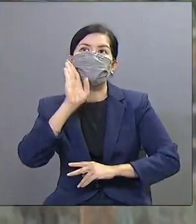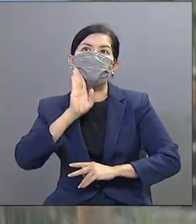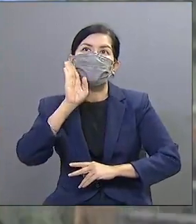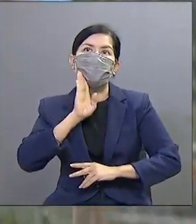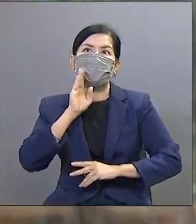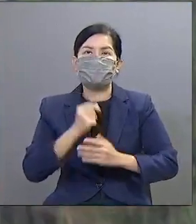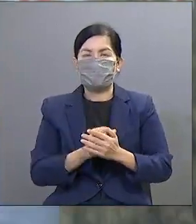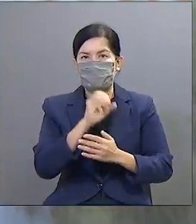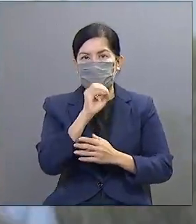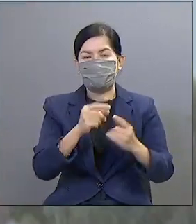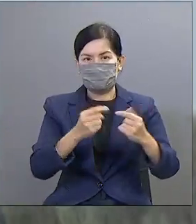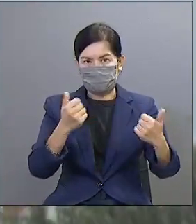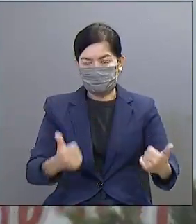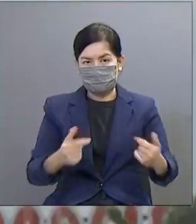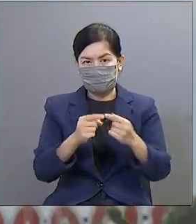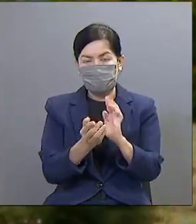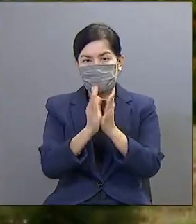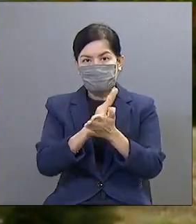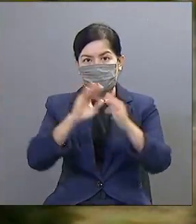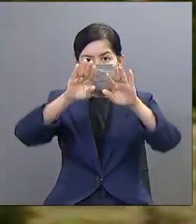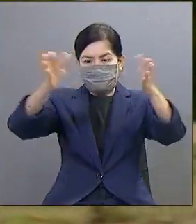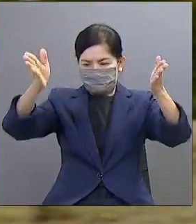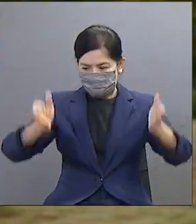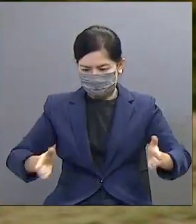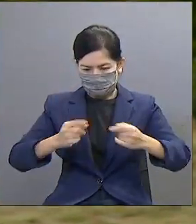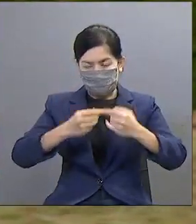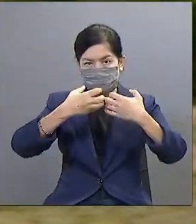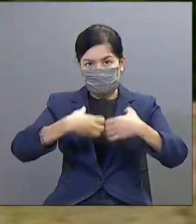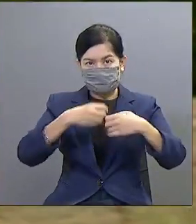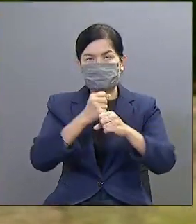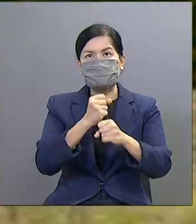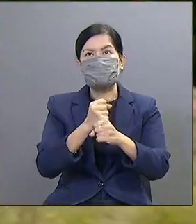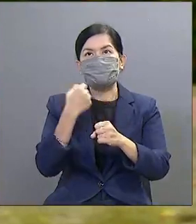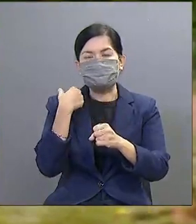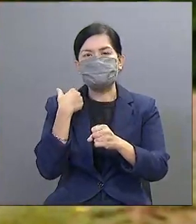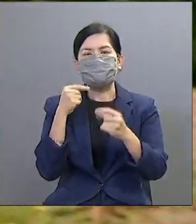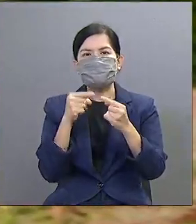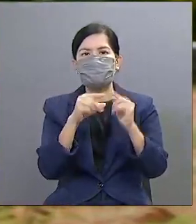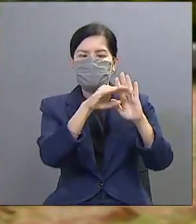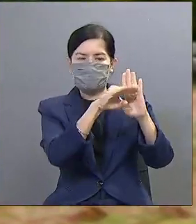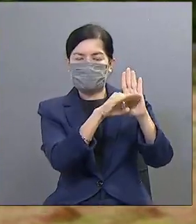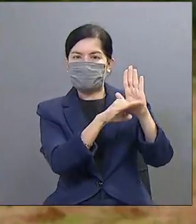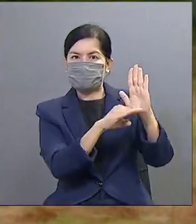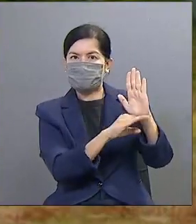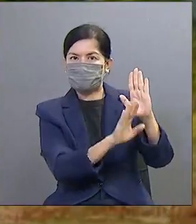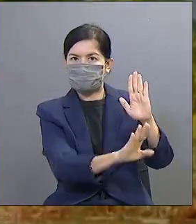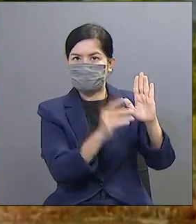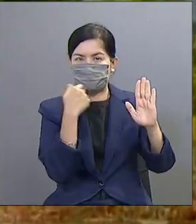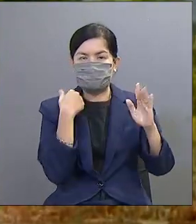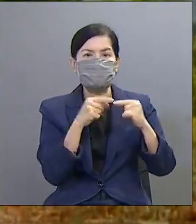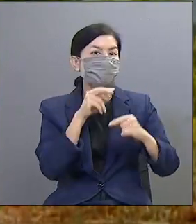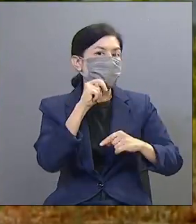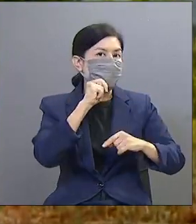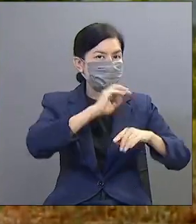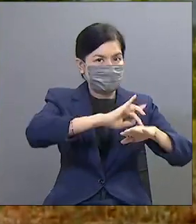สติดตงอุปกรณ gam ithน้ำแร่โดา หวยกระเจา 8 ขั้นตอนก็จะมีผ่านกรมมวิธีต่างๆนำน้ำดิบเหล